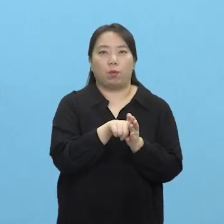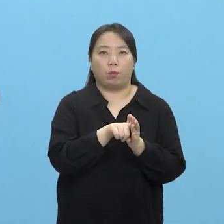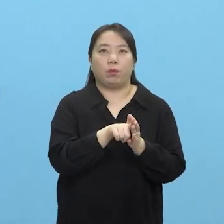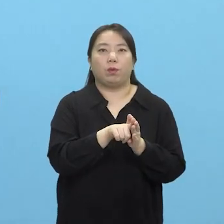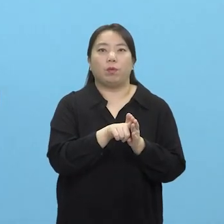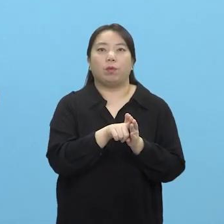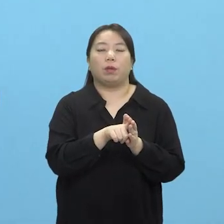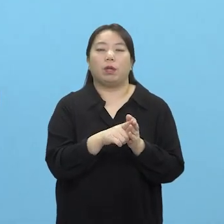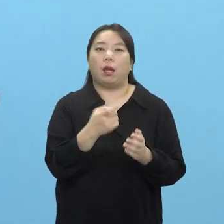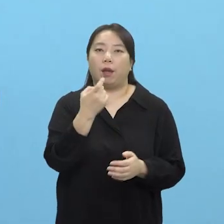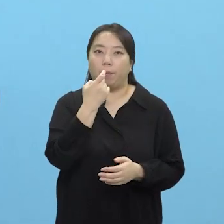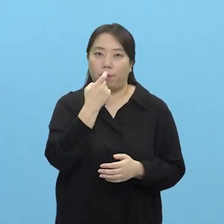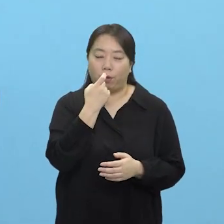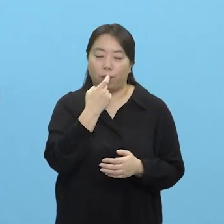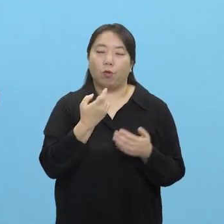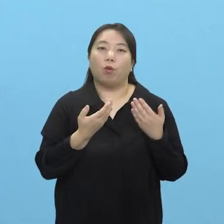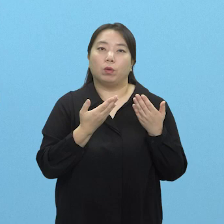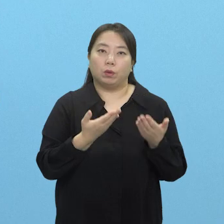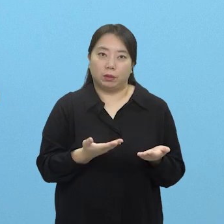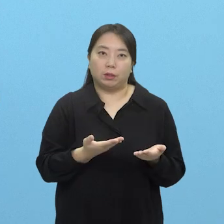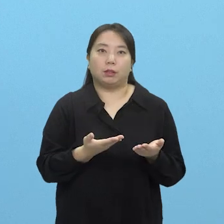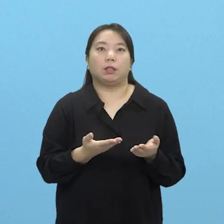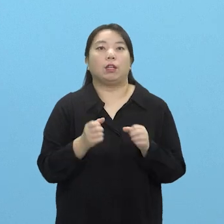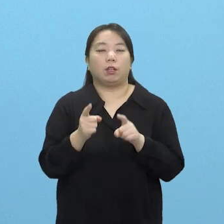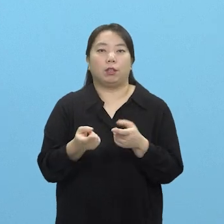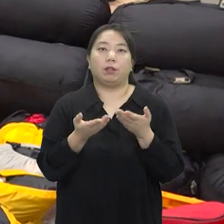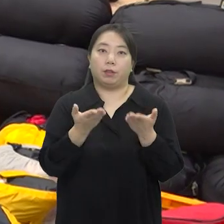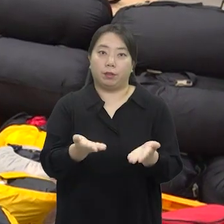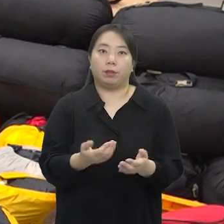힐링하며 배울 수 있는 기회를 제공했습니다.